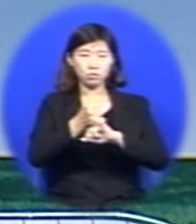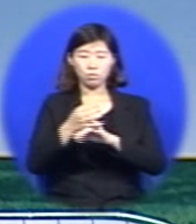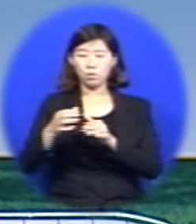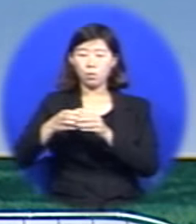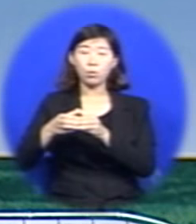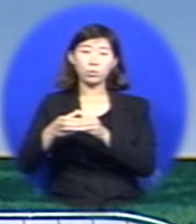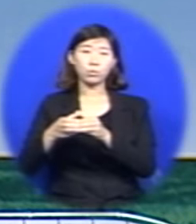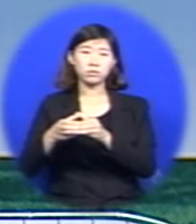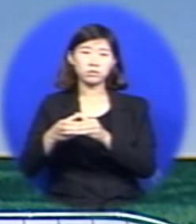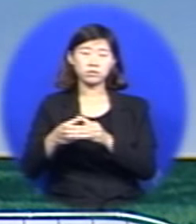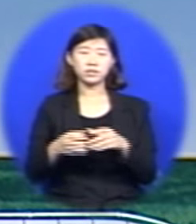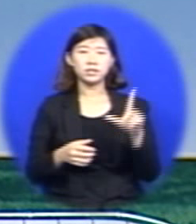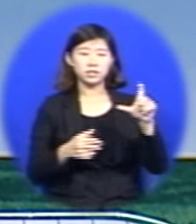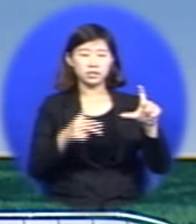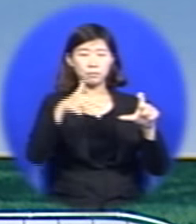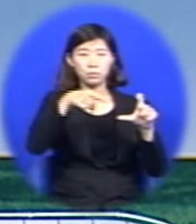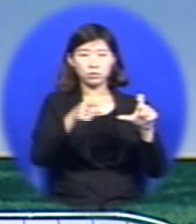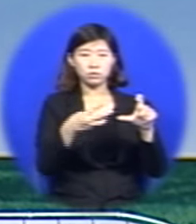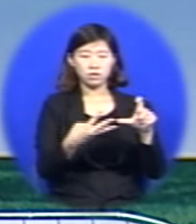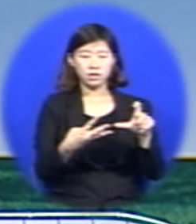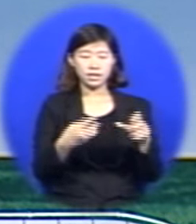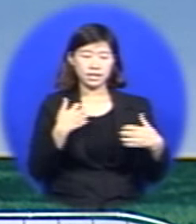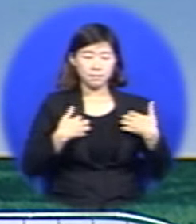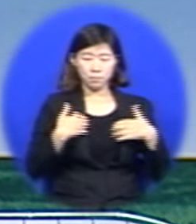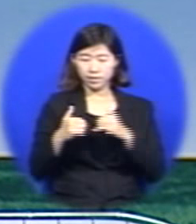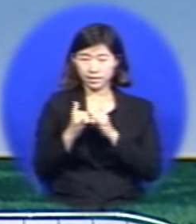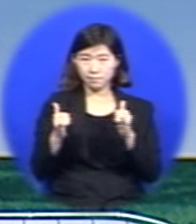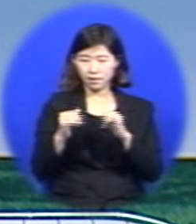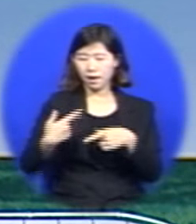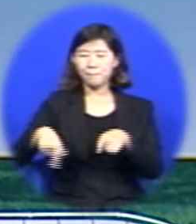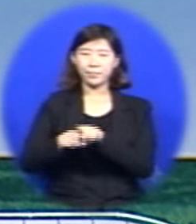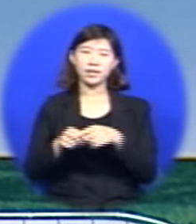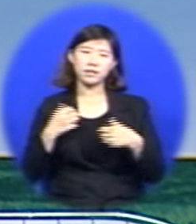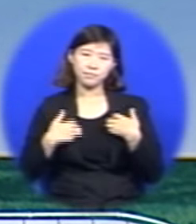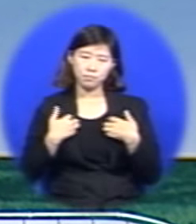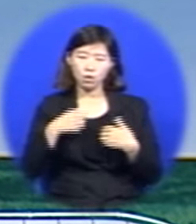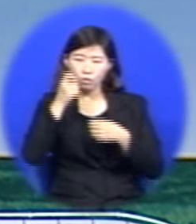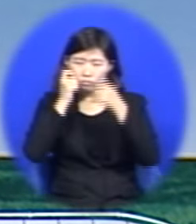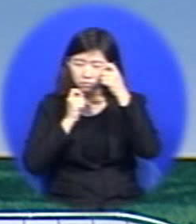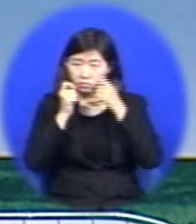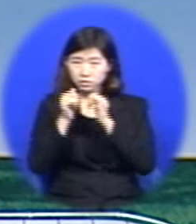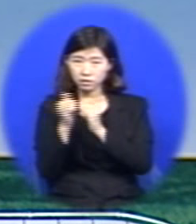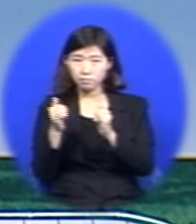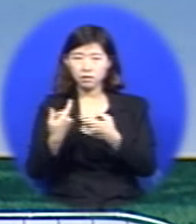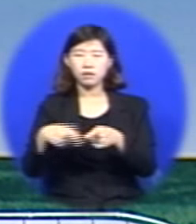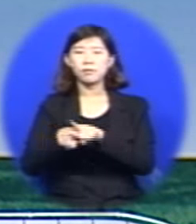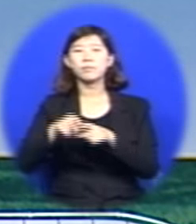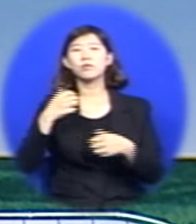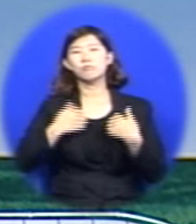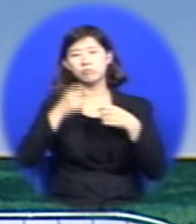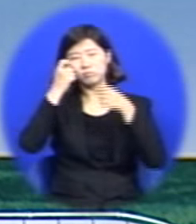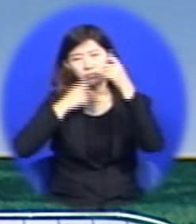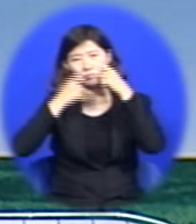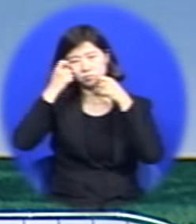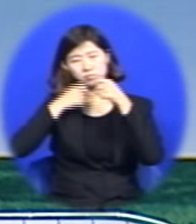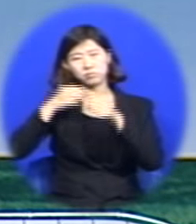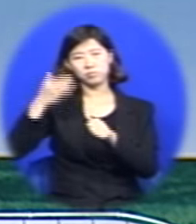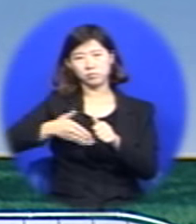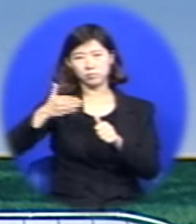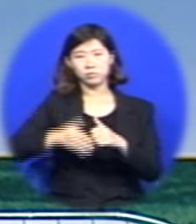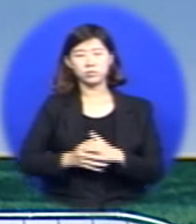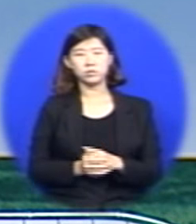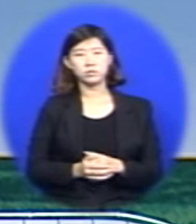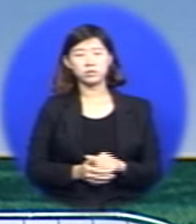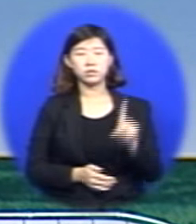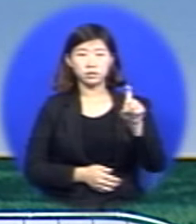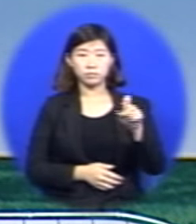15절 말씀에 기뻐하는 사람들과 함께 기뻐하고 우는 사람들과 함께 우십시오. 16절에 서로